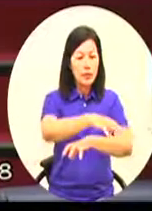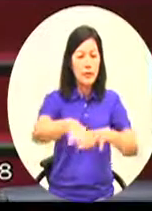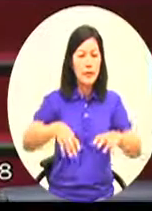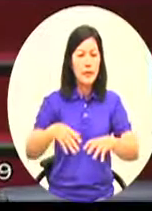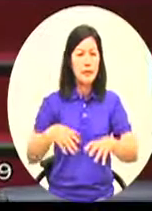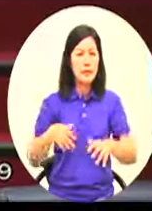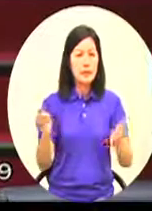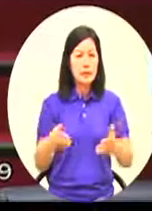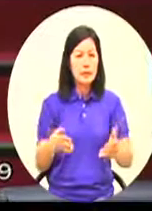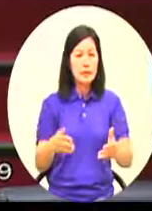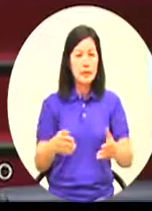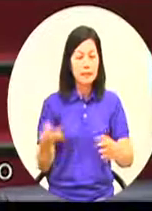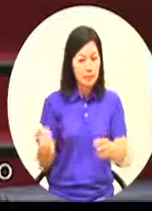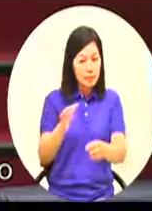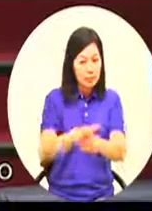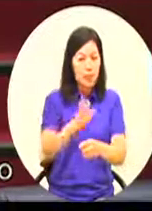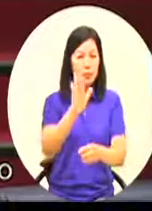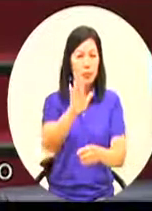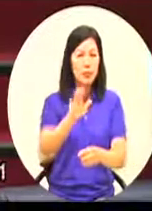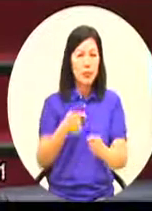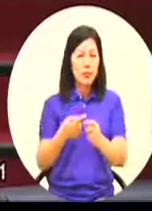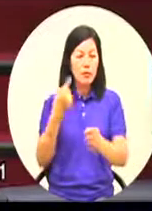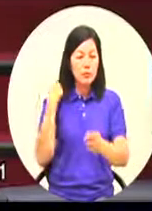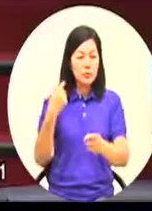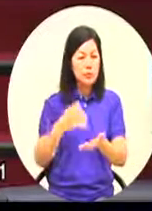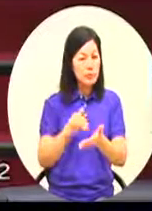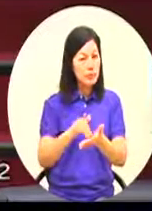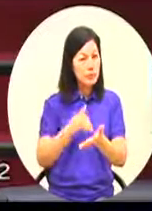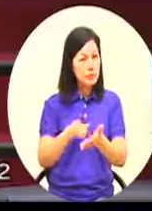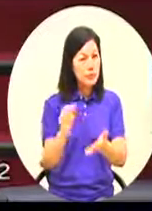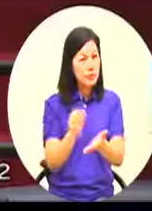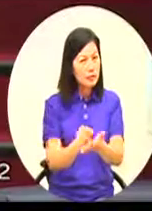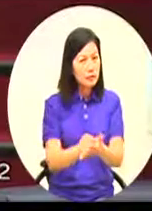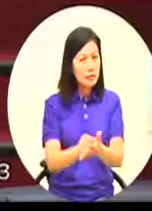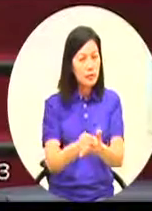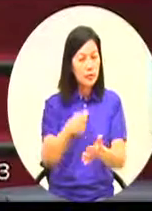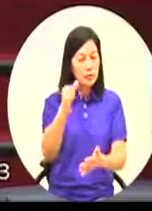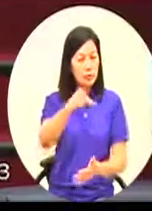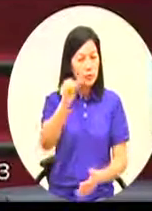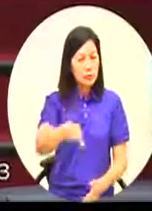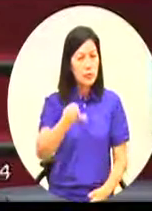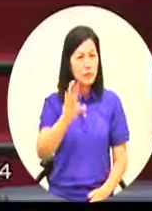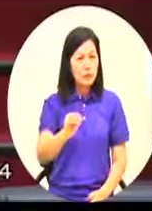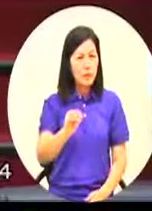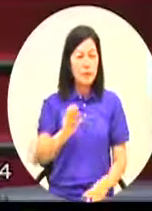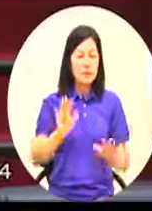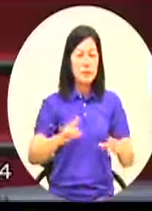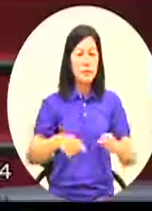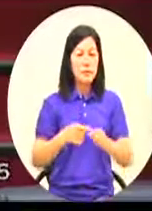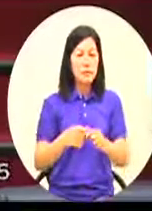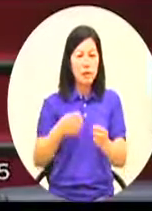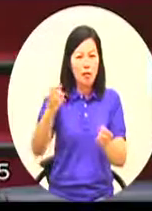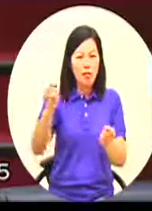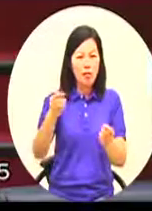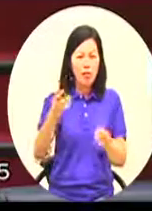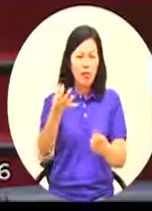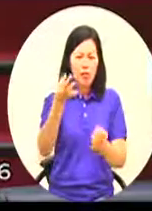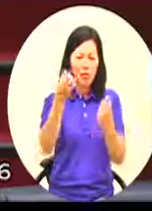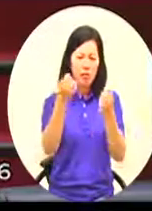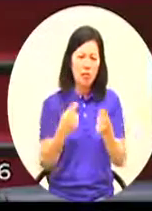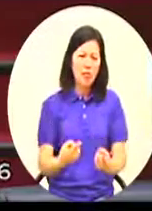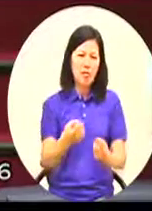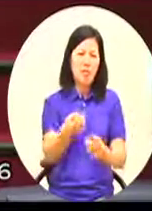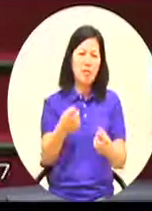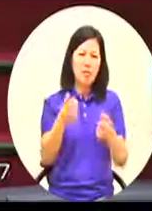个经费。他去年呢并列了5000万的经费，那今年呢缩短了到